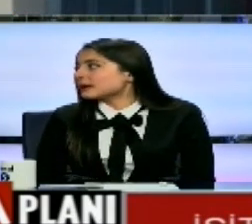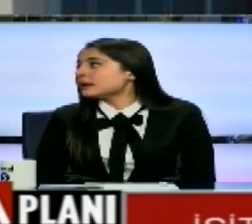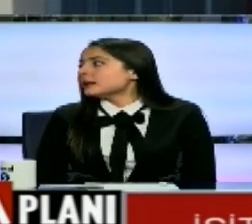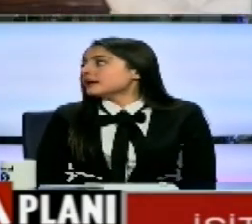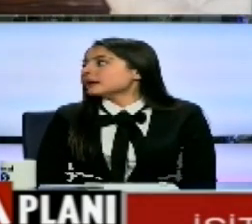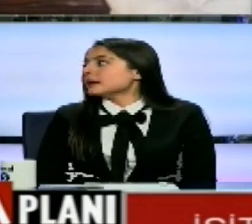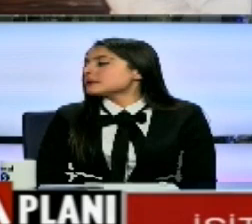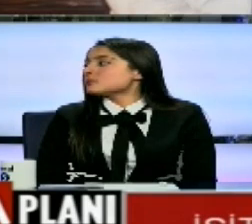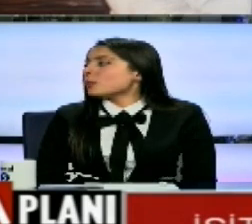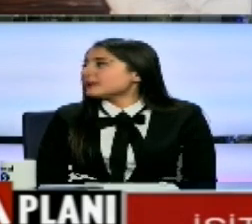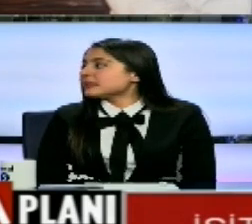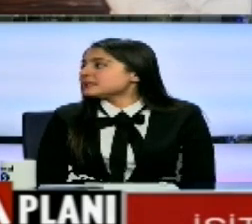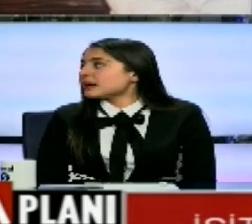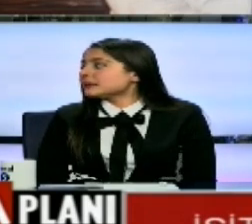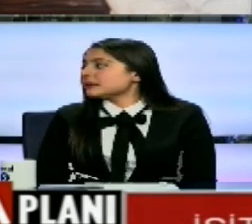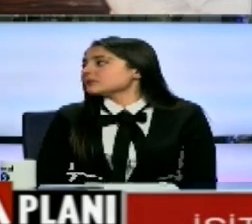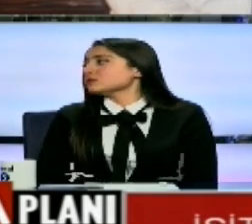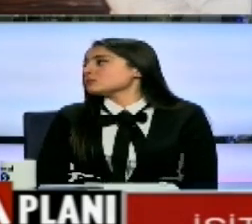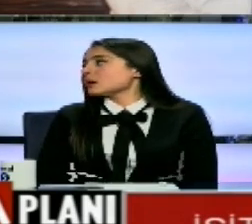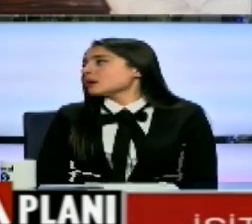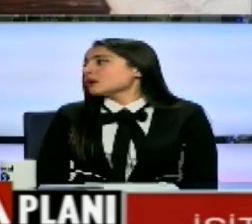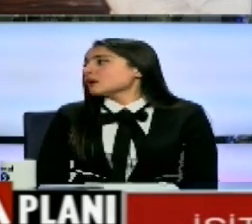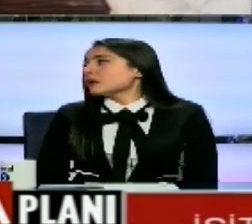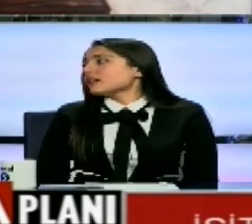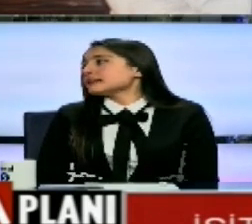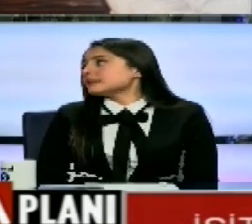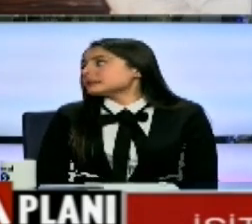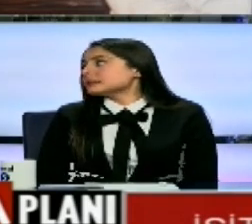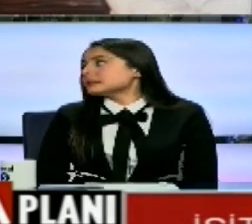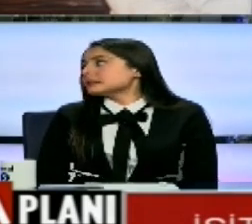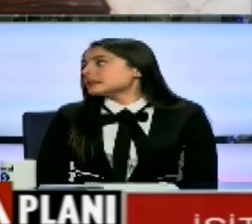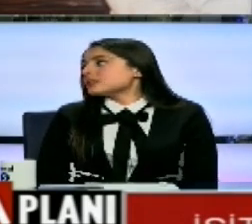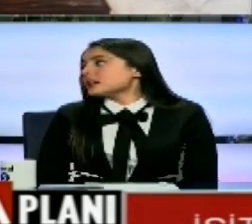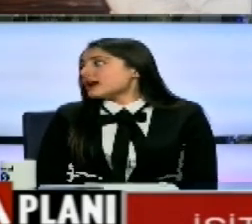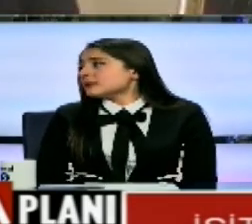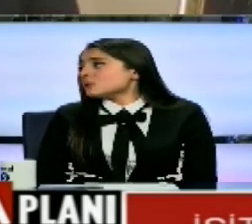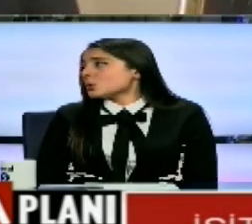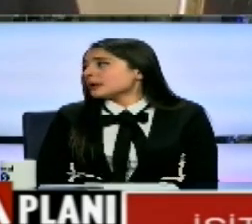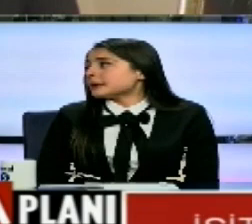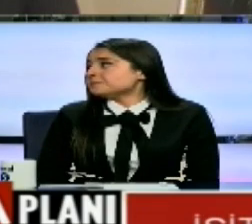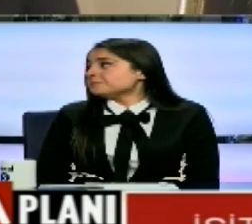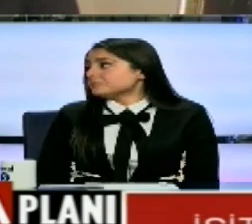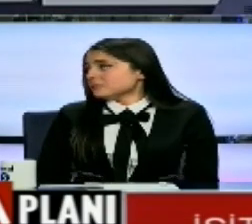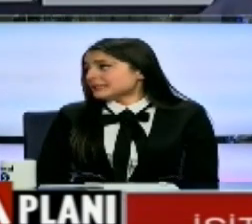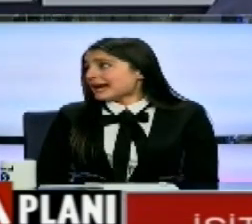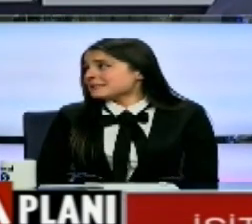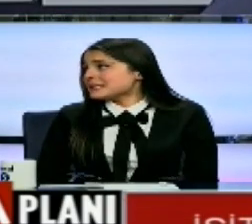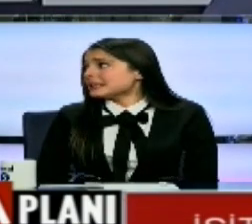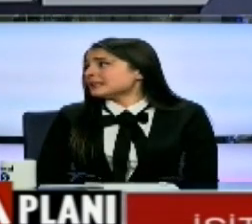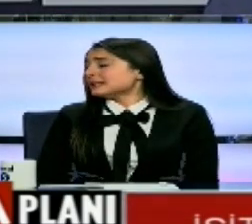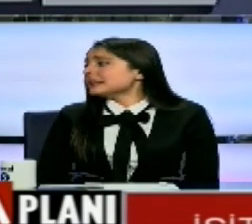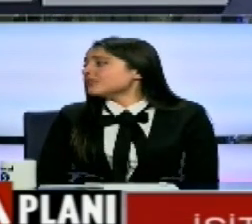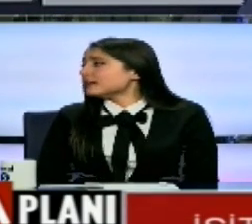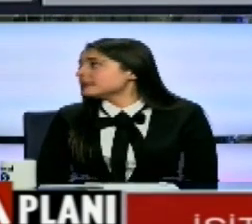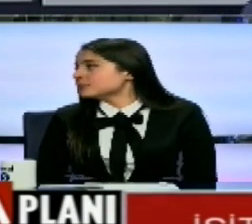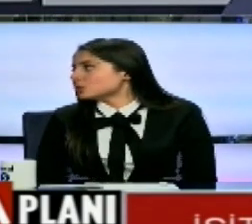bulundurarak sohbetleri, ziyaretlere gidiyoruz. Fakat hani neticeler şöyle. Kendimizi